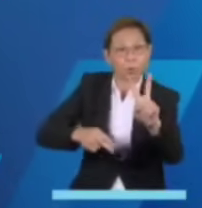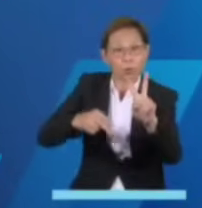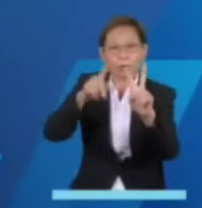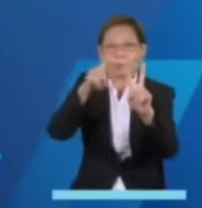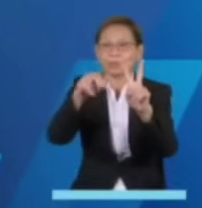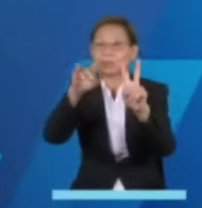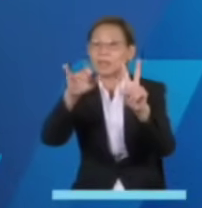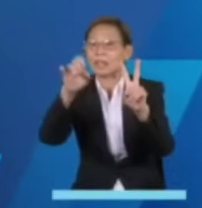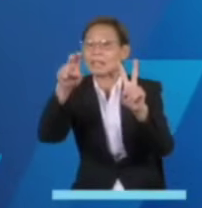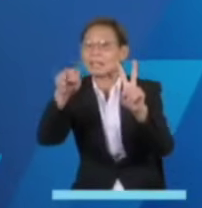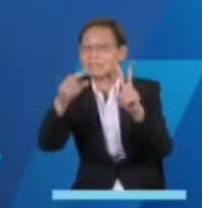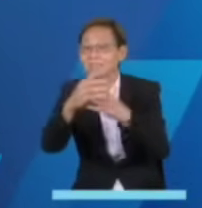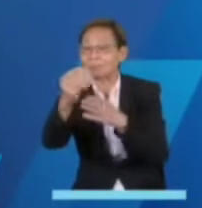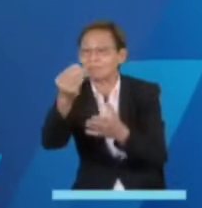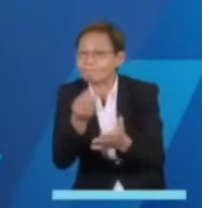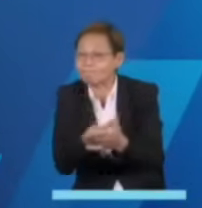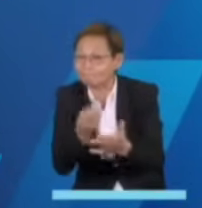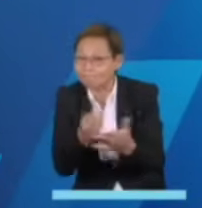trilion ringgit.